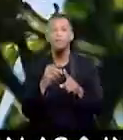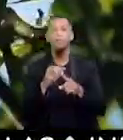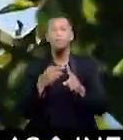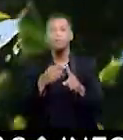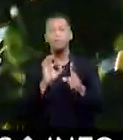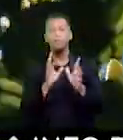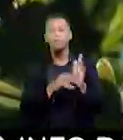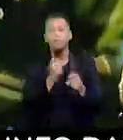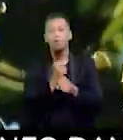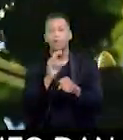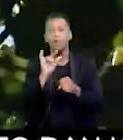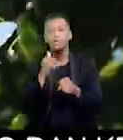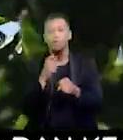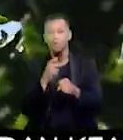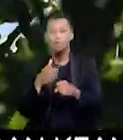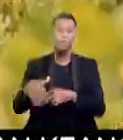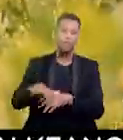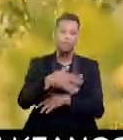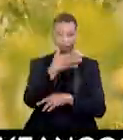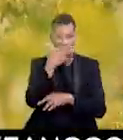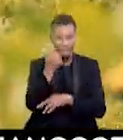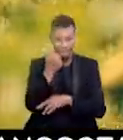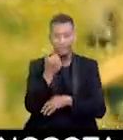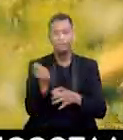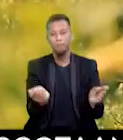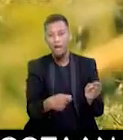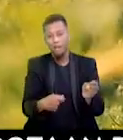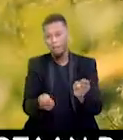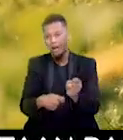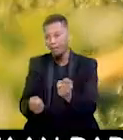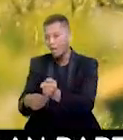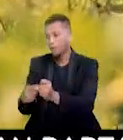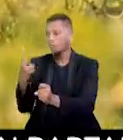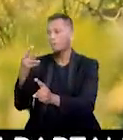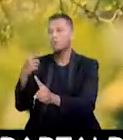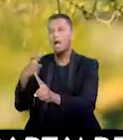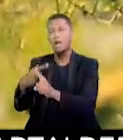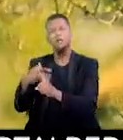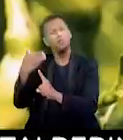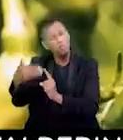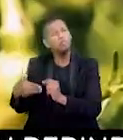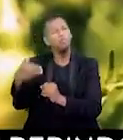utara Banyuwangi ini, petani bisa panen lebih dari 20 kali sepanjang tahun.